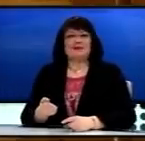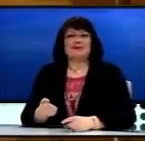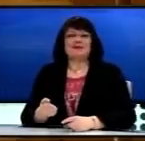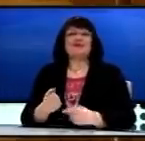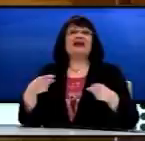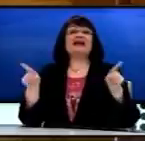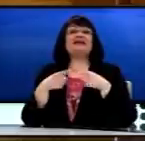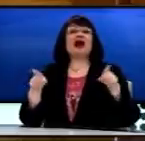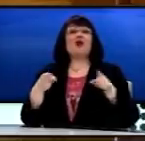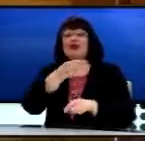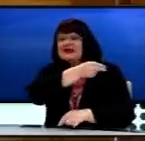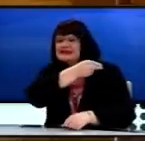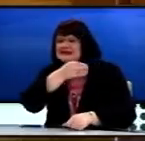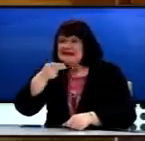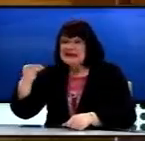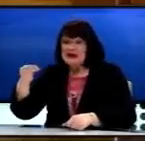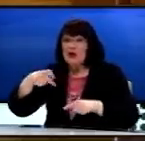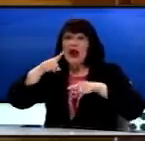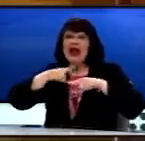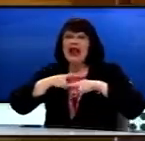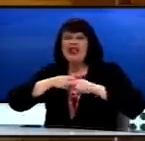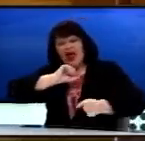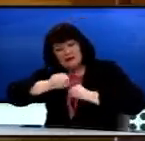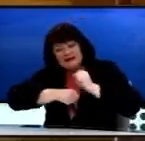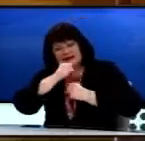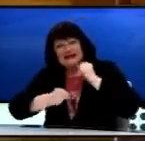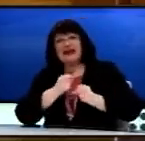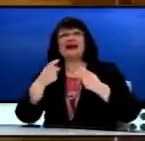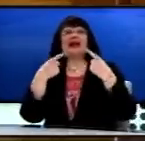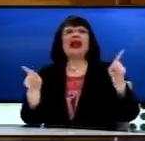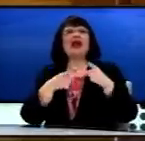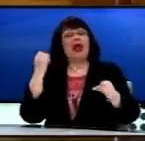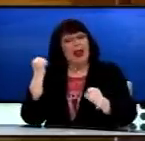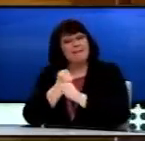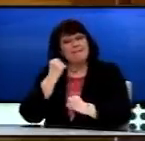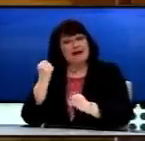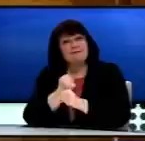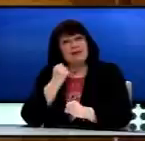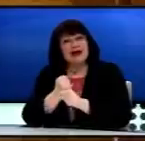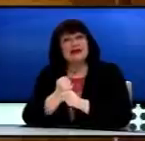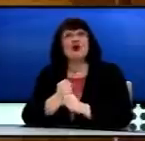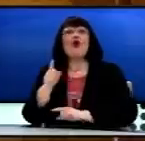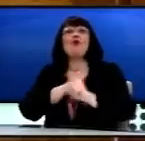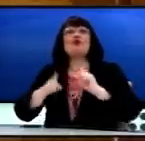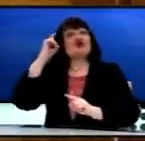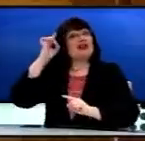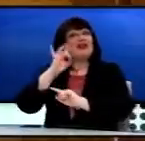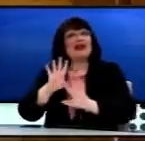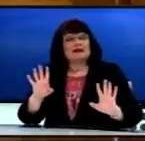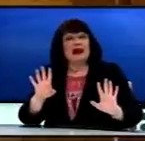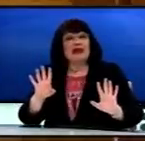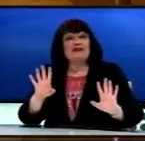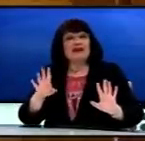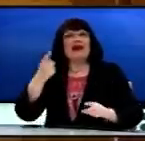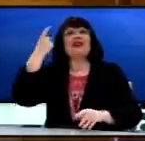το τραγούδι αυτό το στίχο «Η Ελλάδα που αντιστέκεται, η Ελλάδα που επιμένει και όποιος δεν καταλαβαίνει, δεν